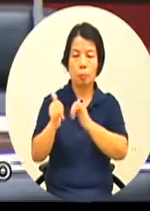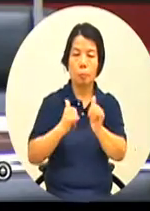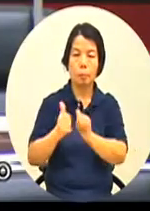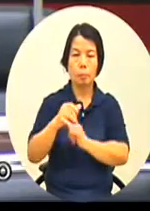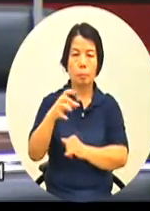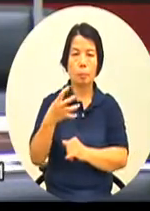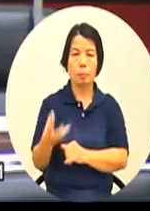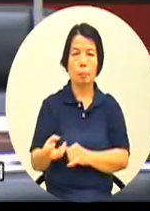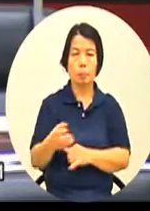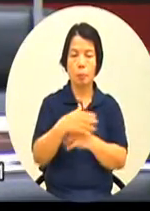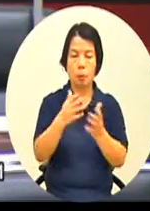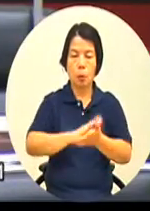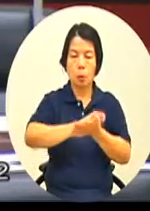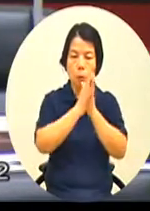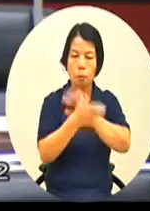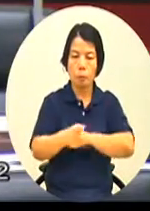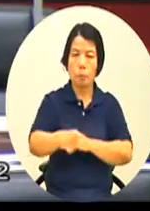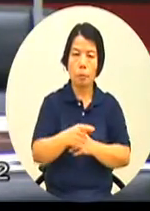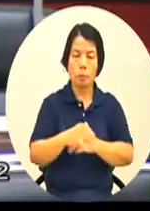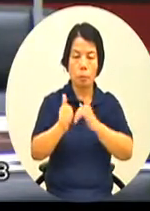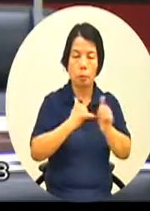有机会变成社会的多数呢？